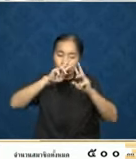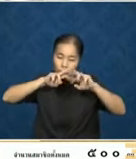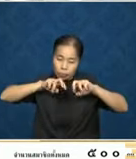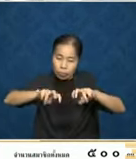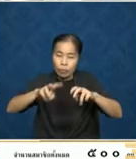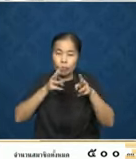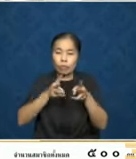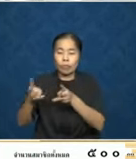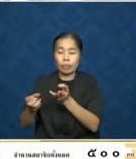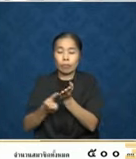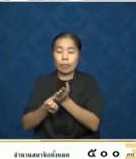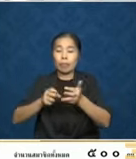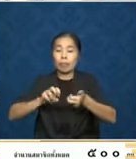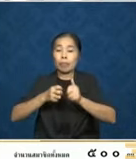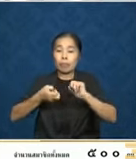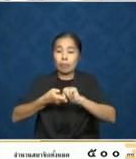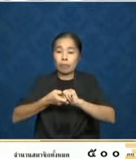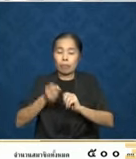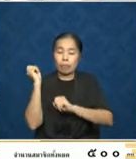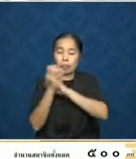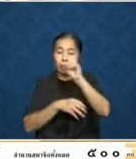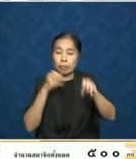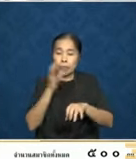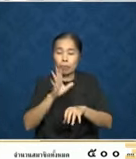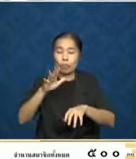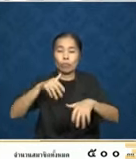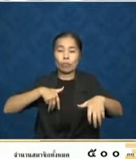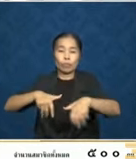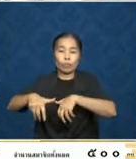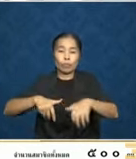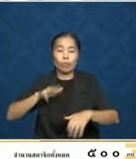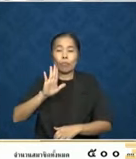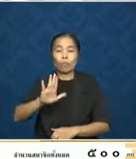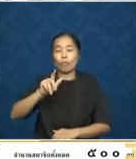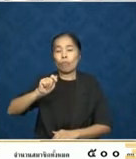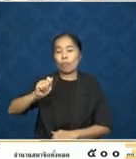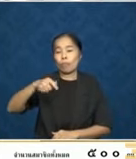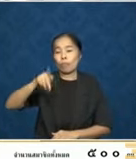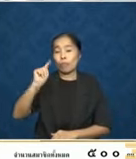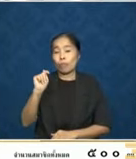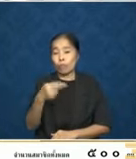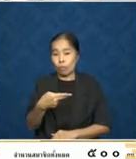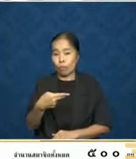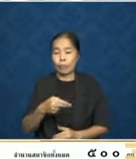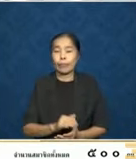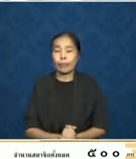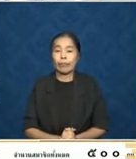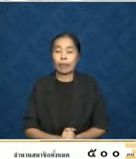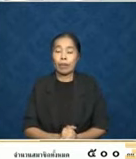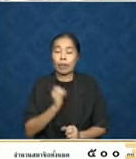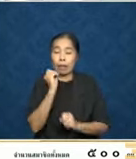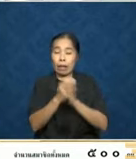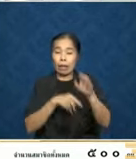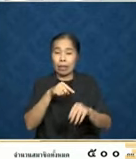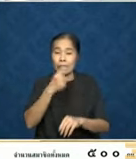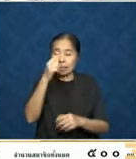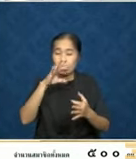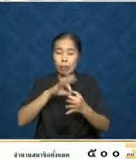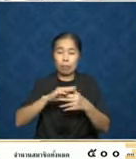าการบริหารจัดการขยะชุมชนขององค์กรปกครองส่วนท้องถิ่นครับปัญหาขยะไม่ได้เป็นเพียงปัญหาด้านสิ่ง